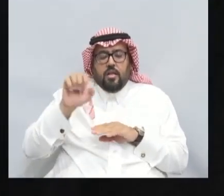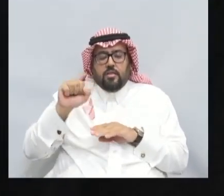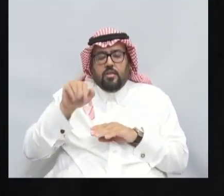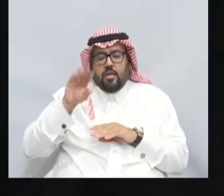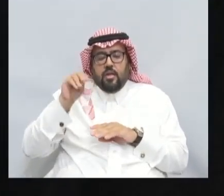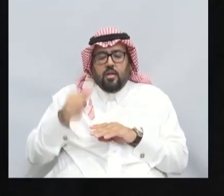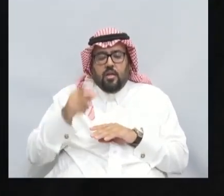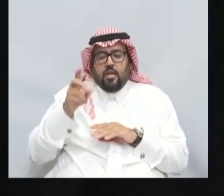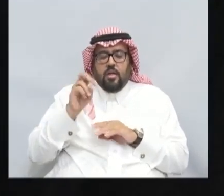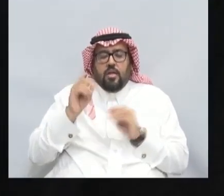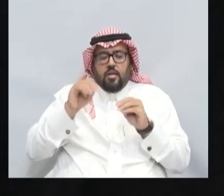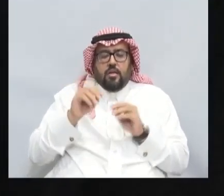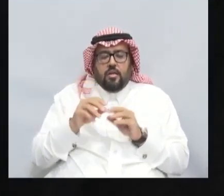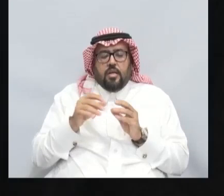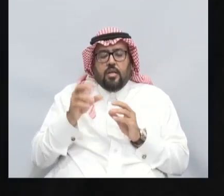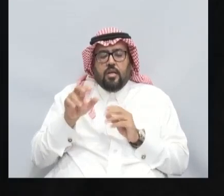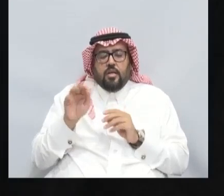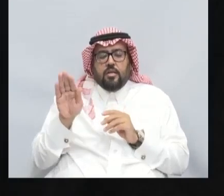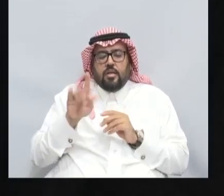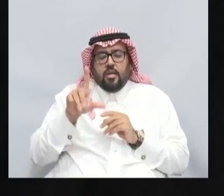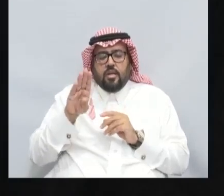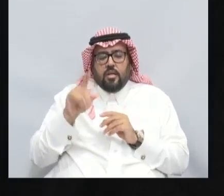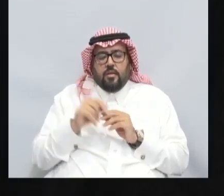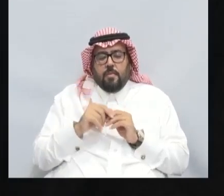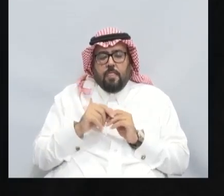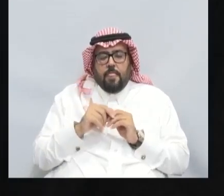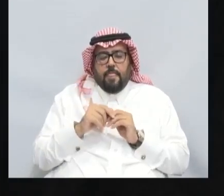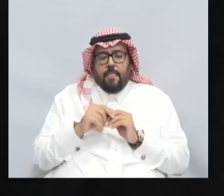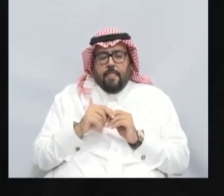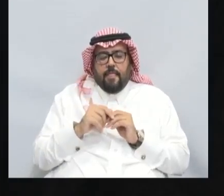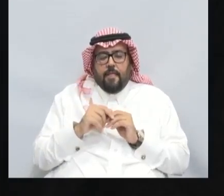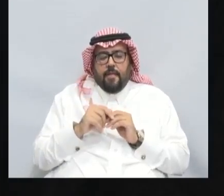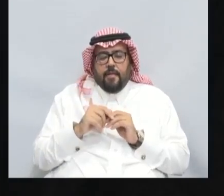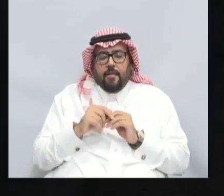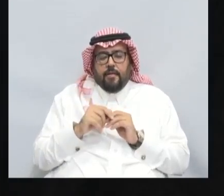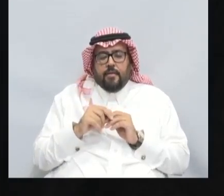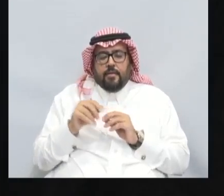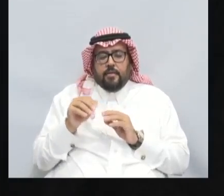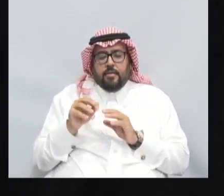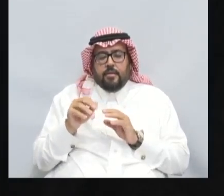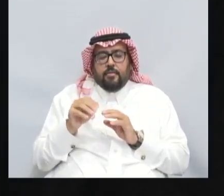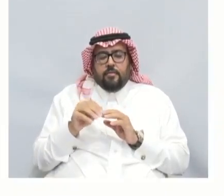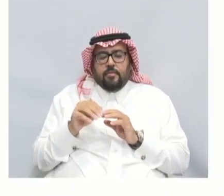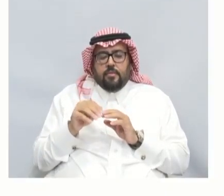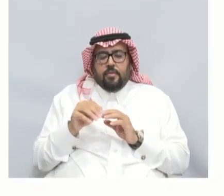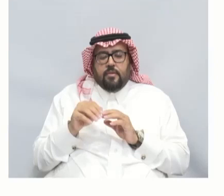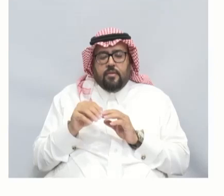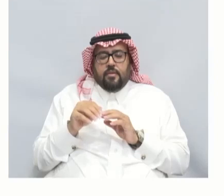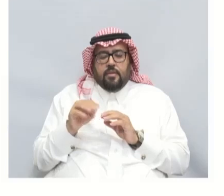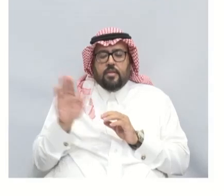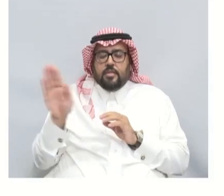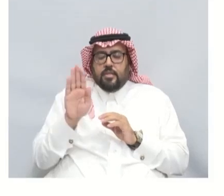على الصحارى الغنية بماذا؟ بالسيليكا، هو ضغط الغازات. إذن سعة الموجة ترتبط بماذا؟ أحسنتم،